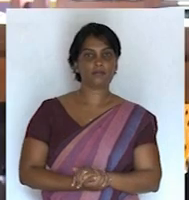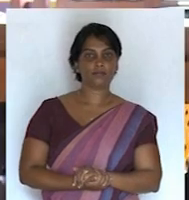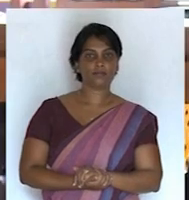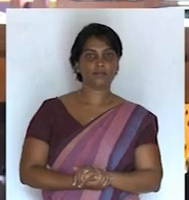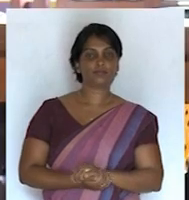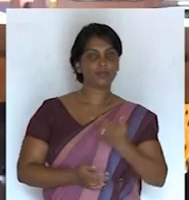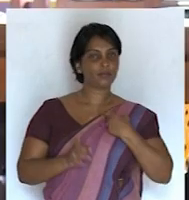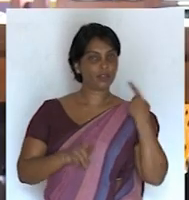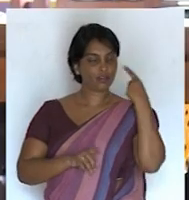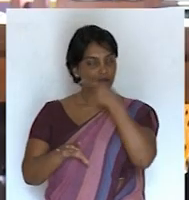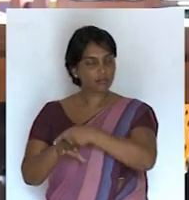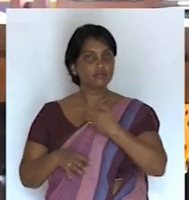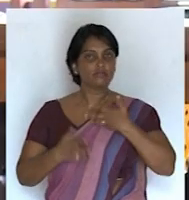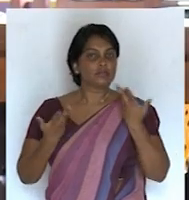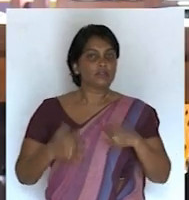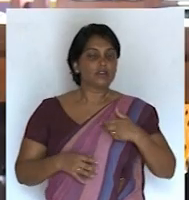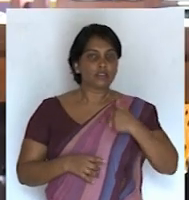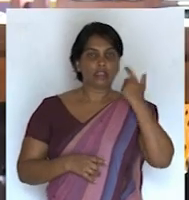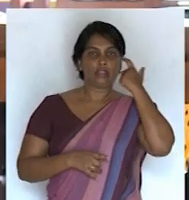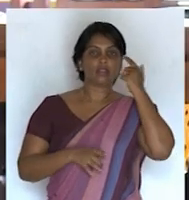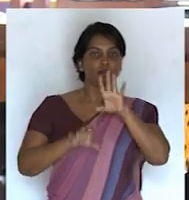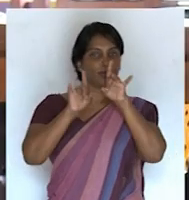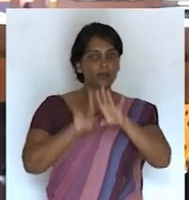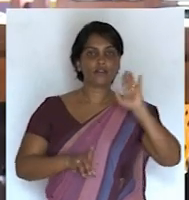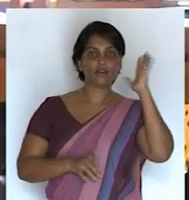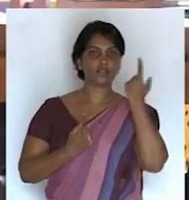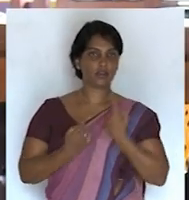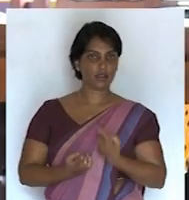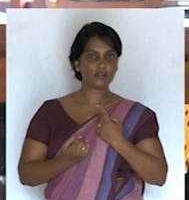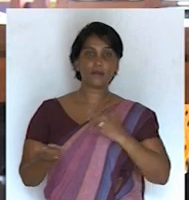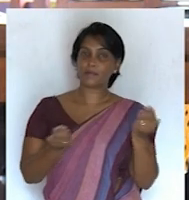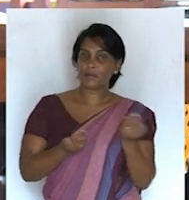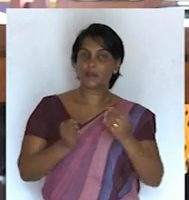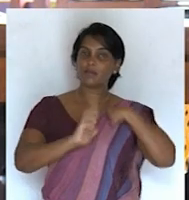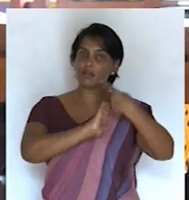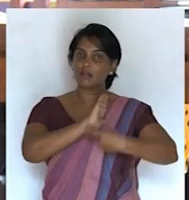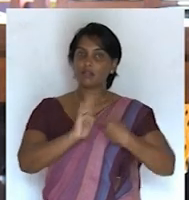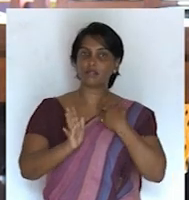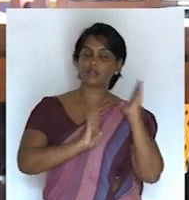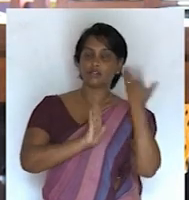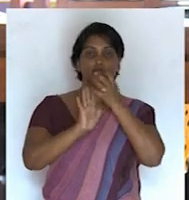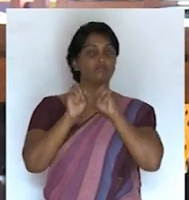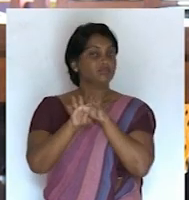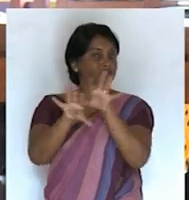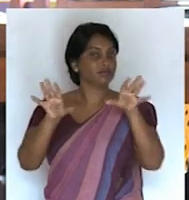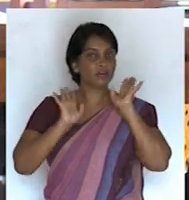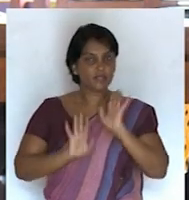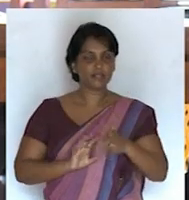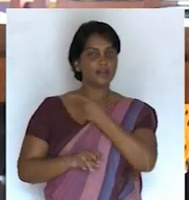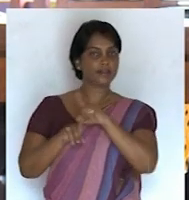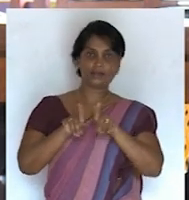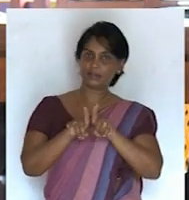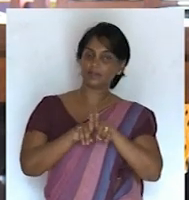මෙතනට ආවට පස්සේ තමයි අපි දැනගත්තේ මේ වගේ විශේෂ අවශ්‍යතා තියෙන බබාලා ලංකාවේ පුරාම විසිරීලා ඉන්නවා කියලා.